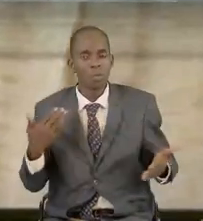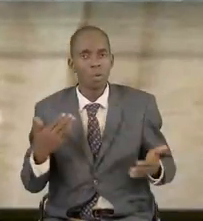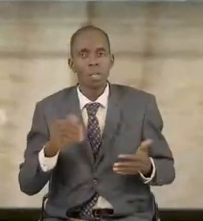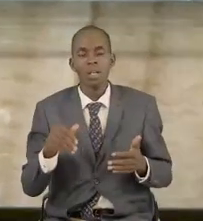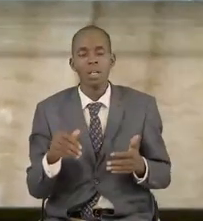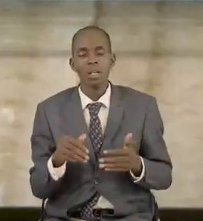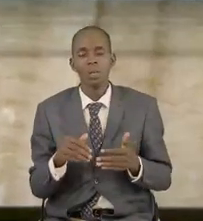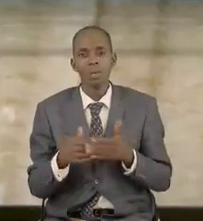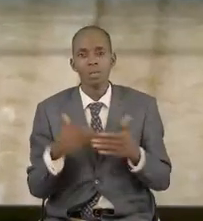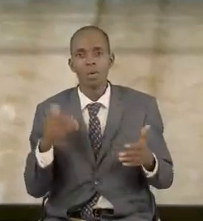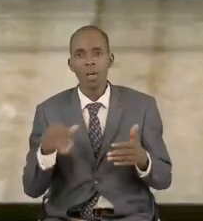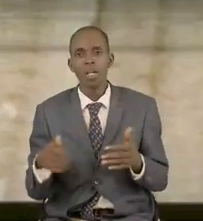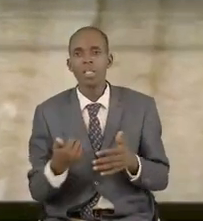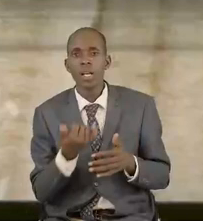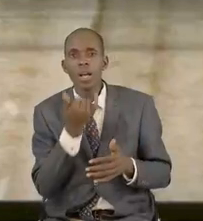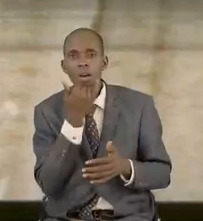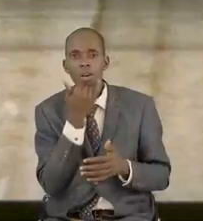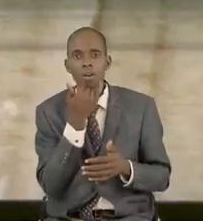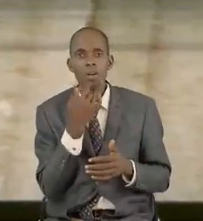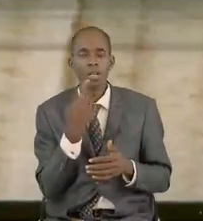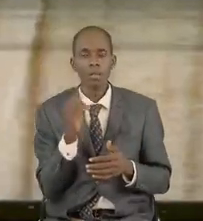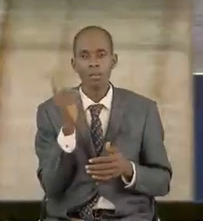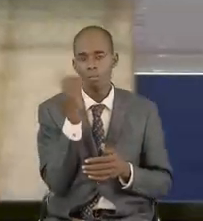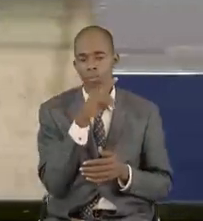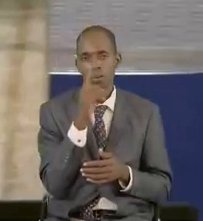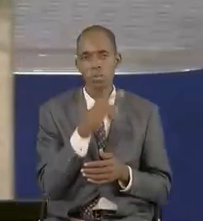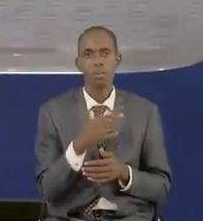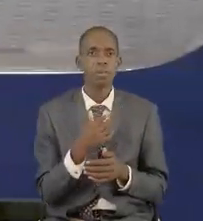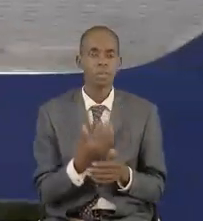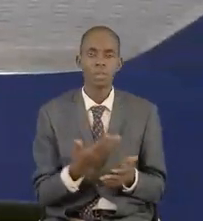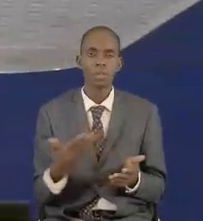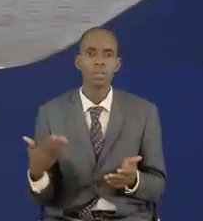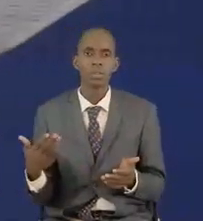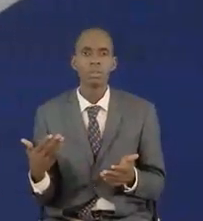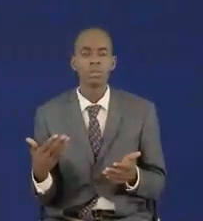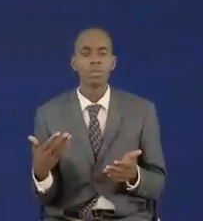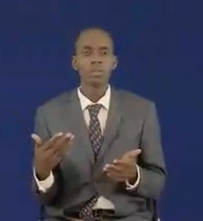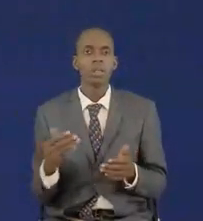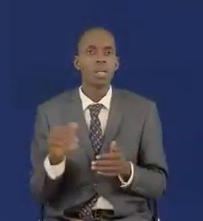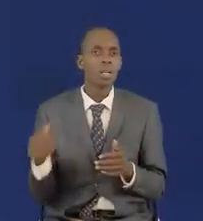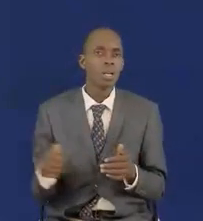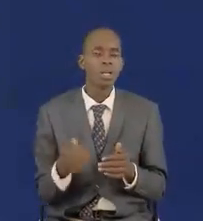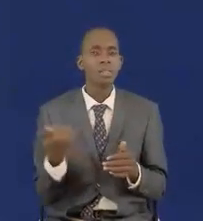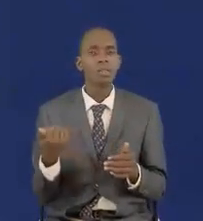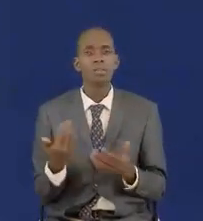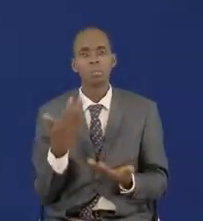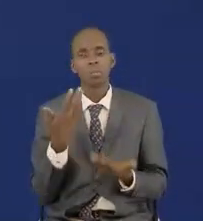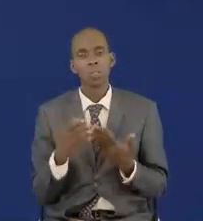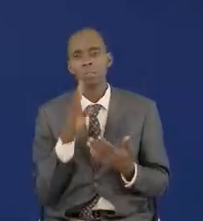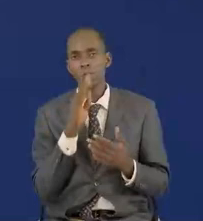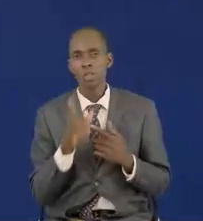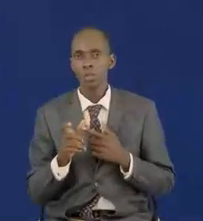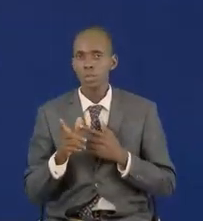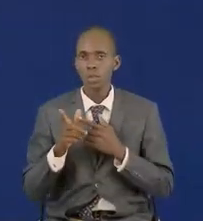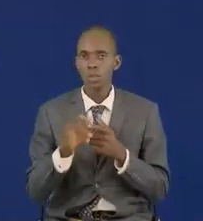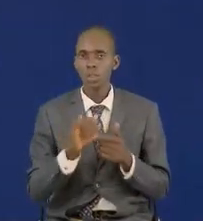solution afin que par erreur par une fausse pas une fausse société afin